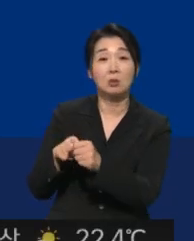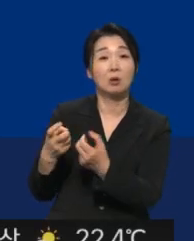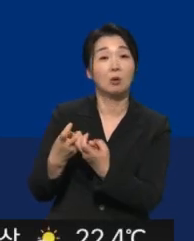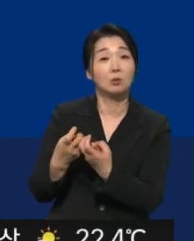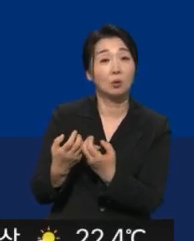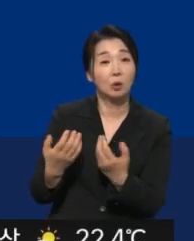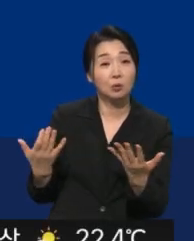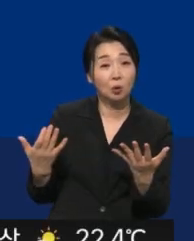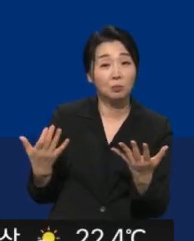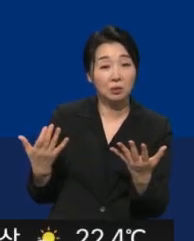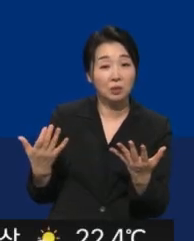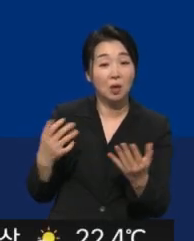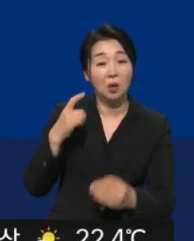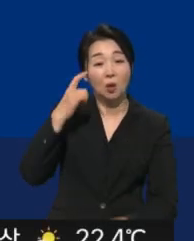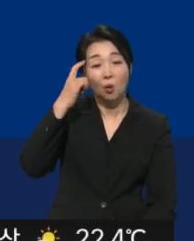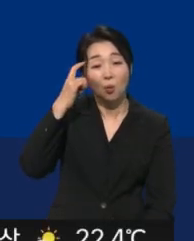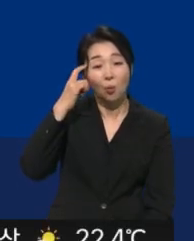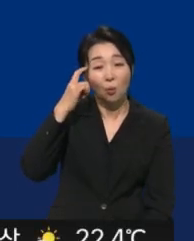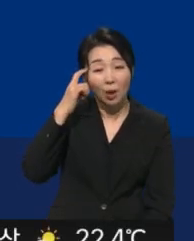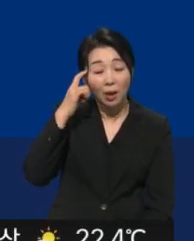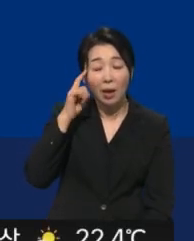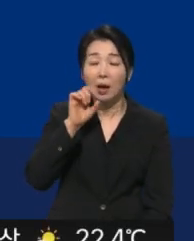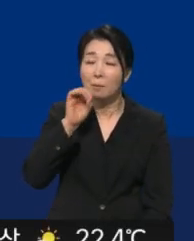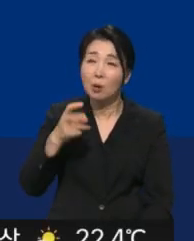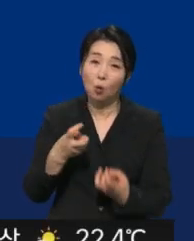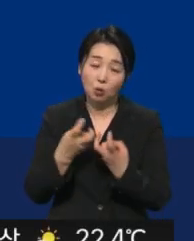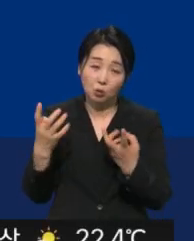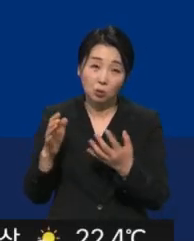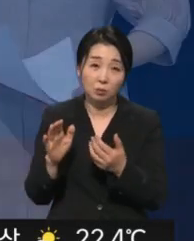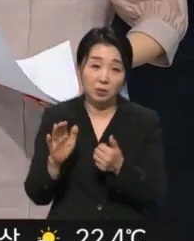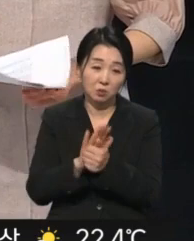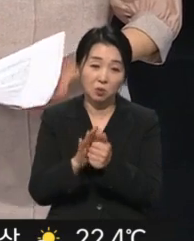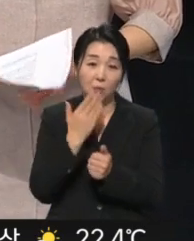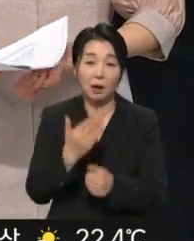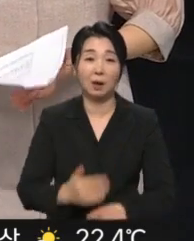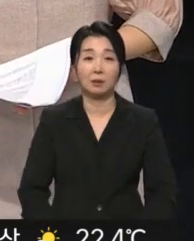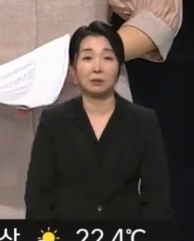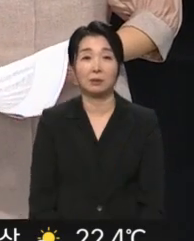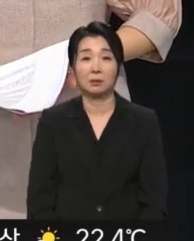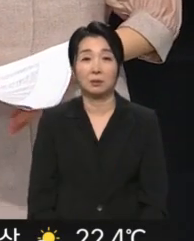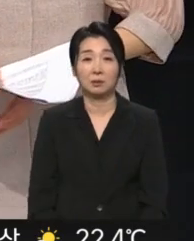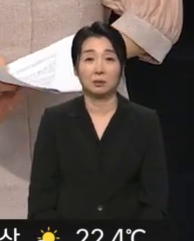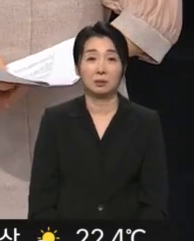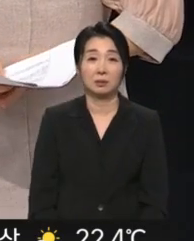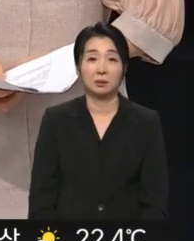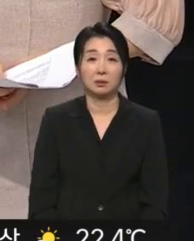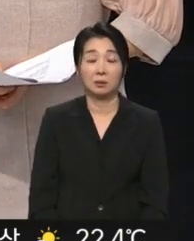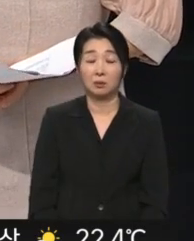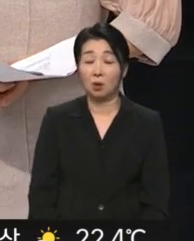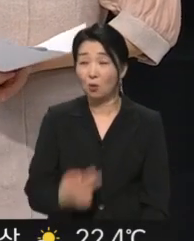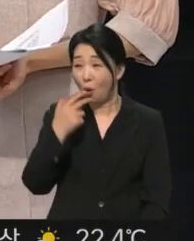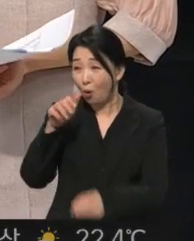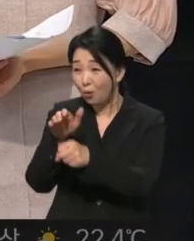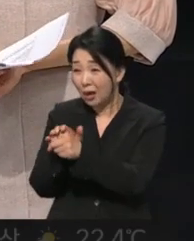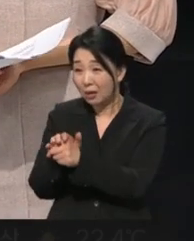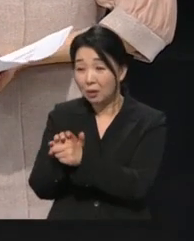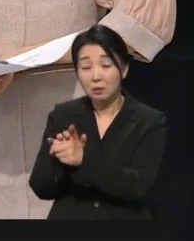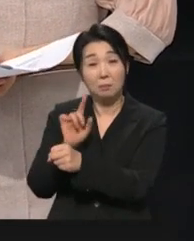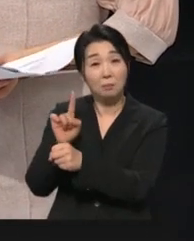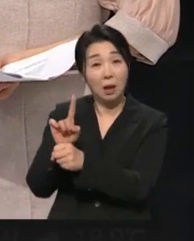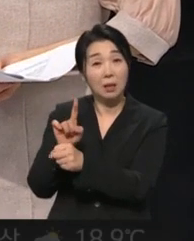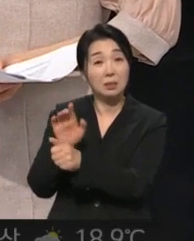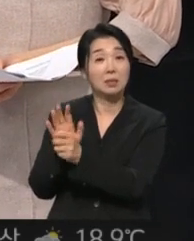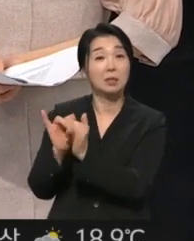없이 한 말로 해석될 여지가 있다고 했다. 또한 박 전 시장이 누명을 썼다는 일부 지지자들의